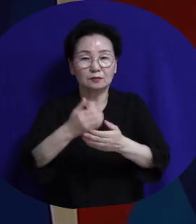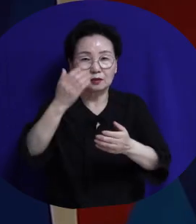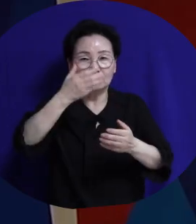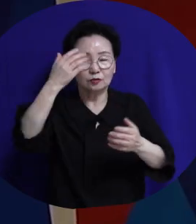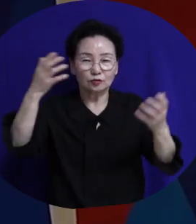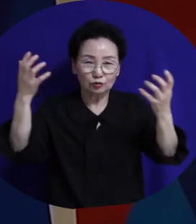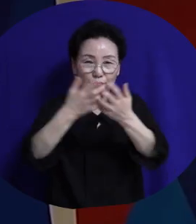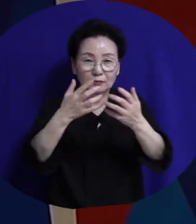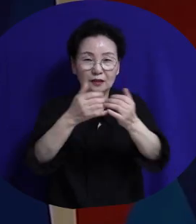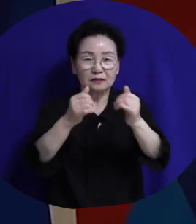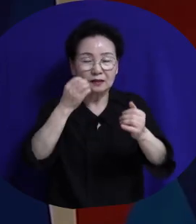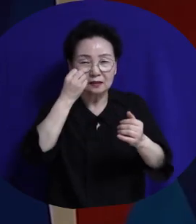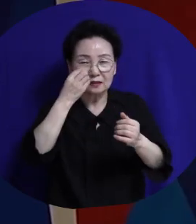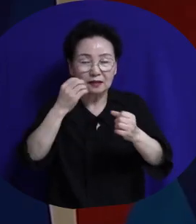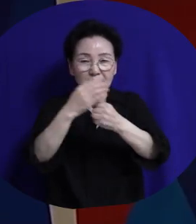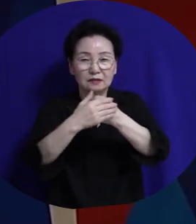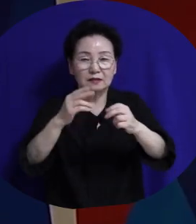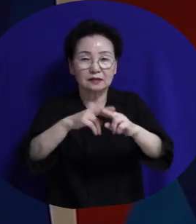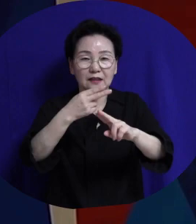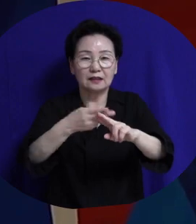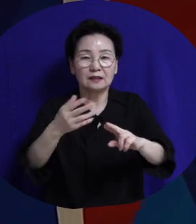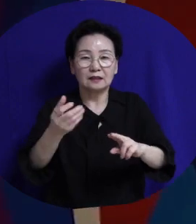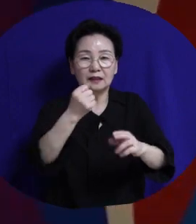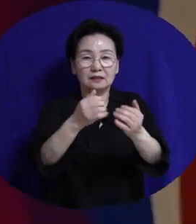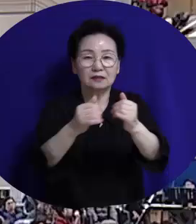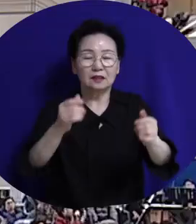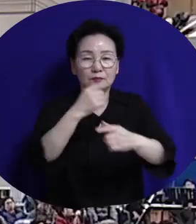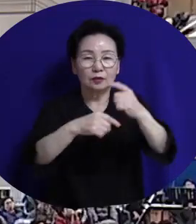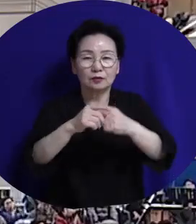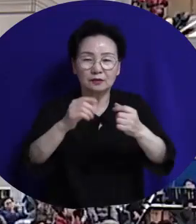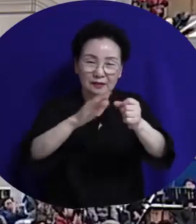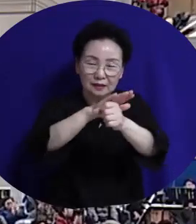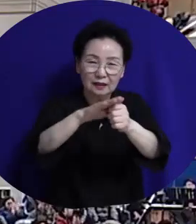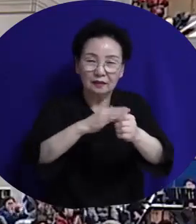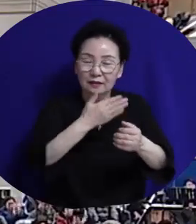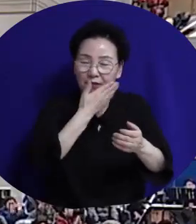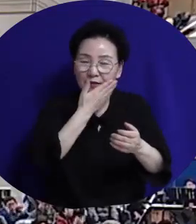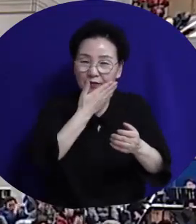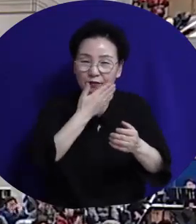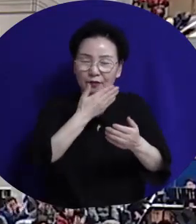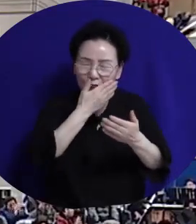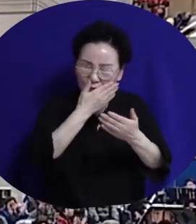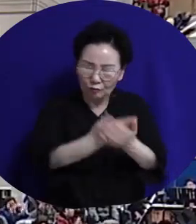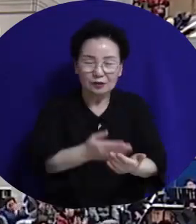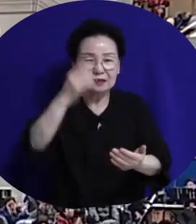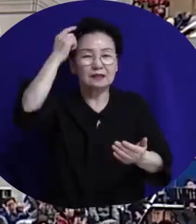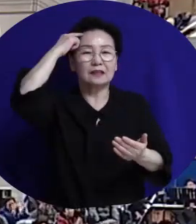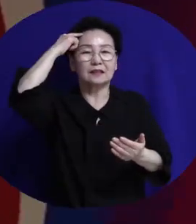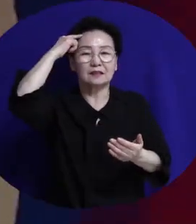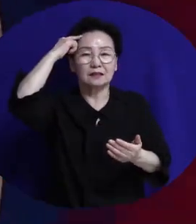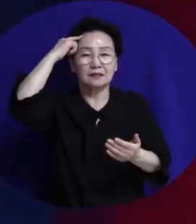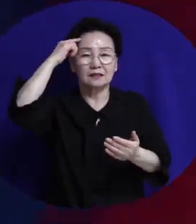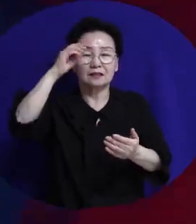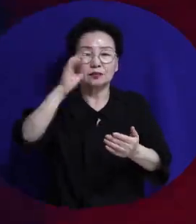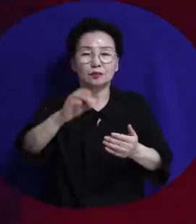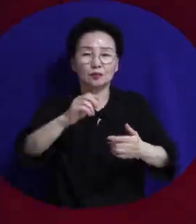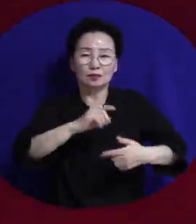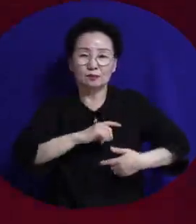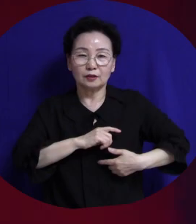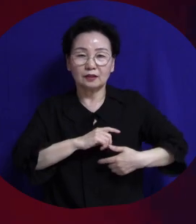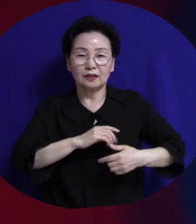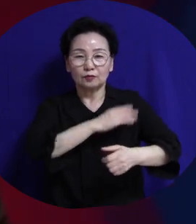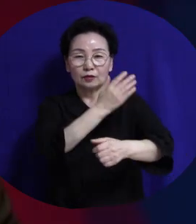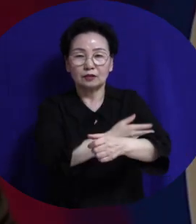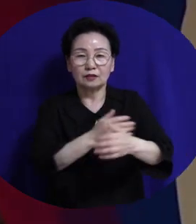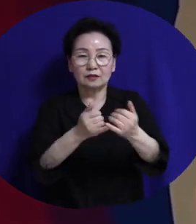은사를 가진 사람을 더욱 사랑하고 아끼고 귀히 여기는 걸 믿으면 항상 그 사람을 더 아끼고 귀히 여기는 겁니다. 돈과 명예와 권력